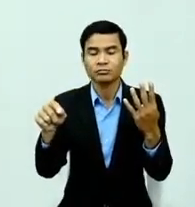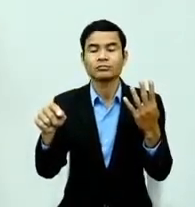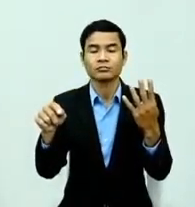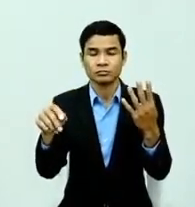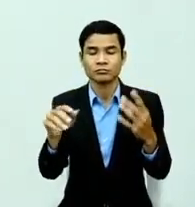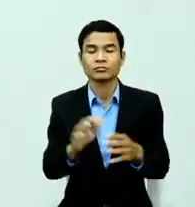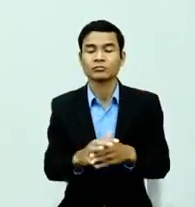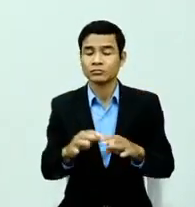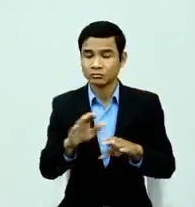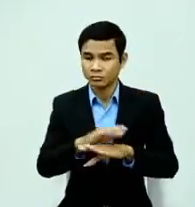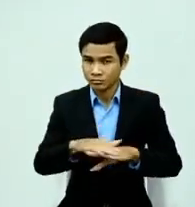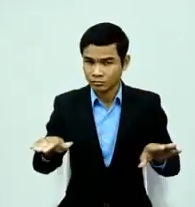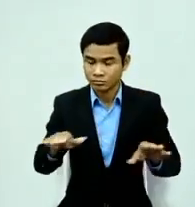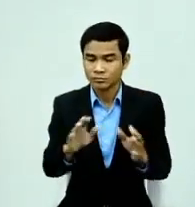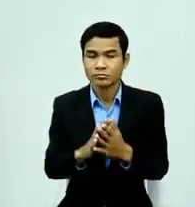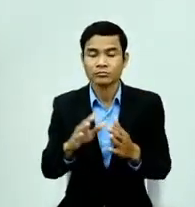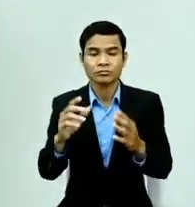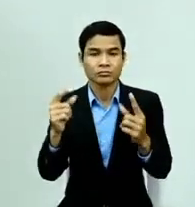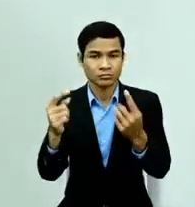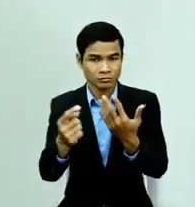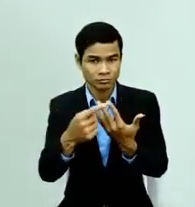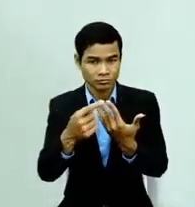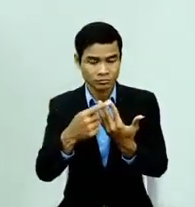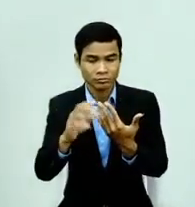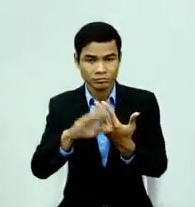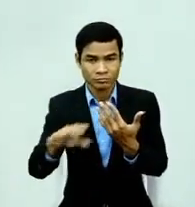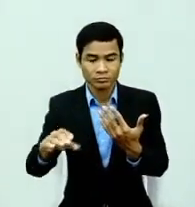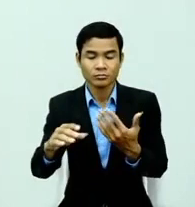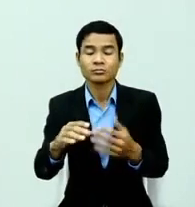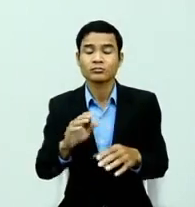ជិតចាអញ្ចឹងស្រអស់របស់យើង